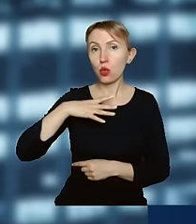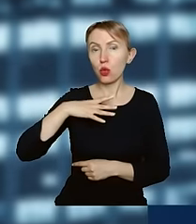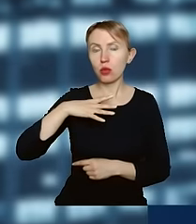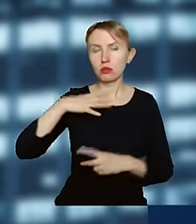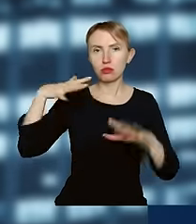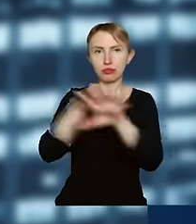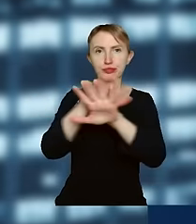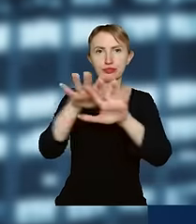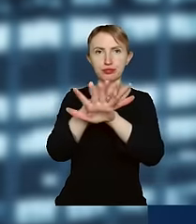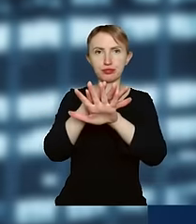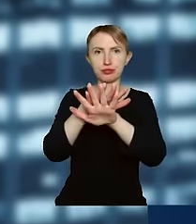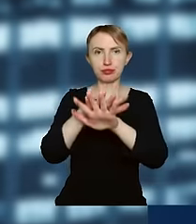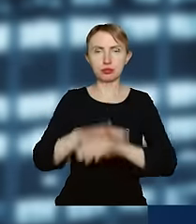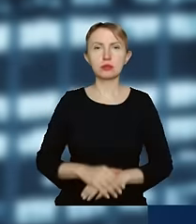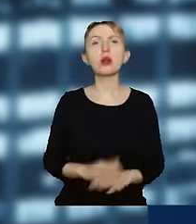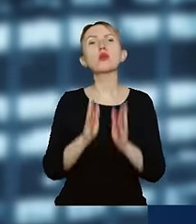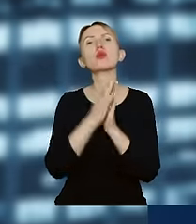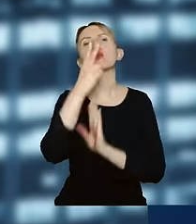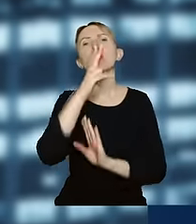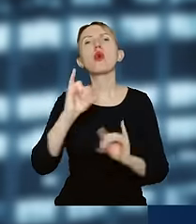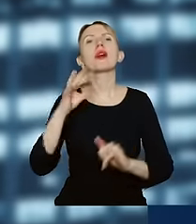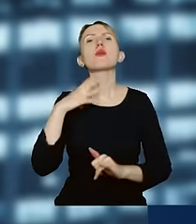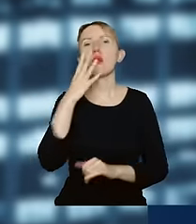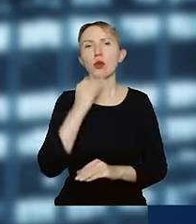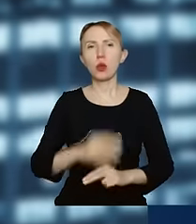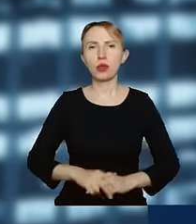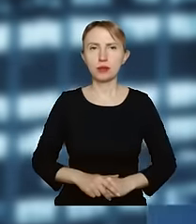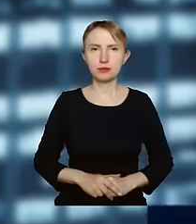zakłócenia. Telekino, pokażcie proszę, jak to wyglądało.